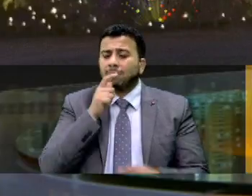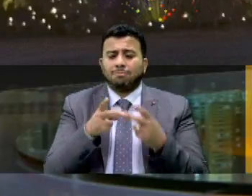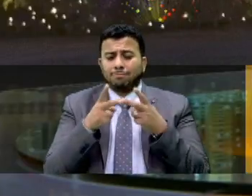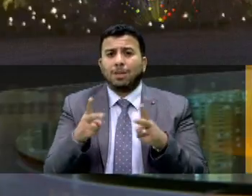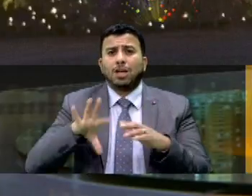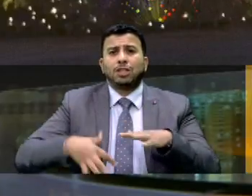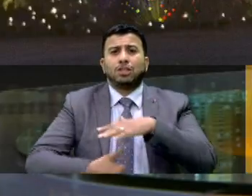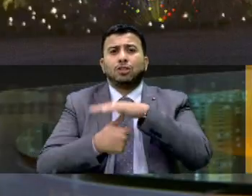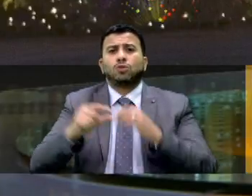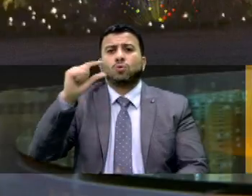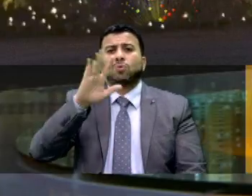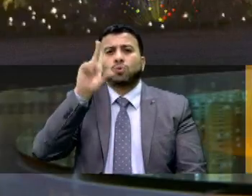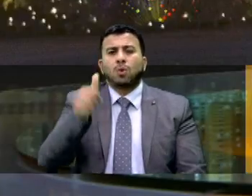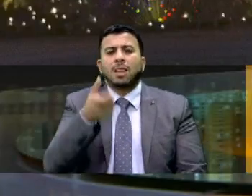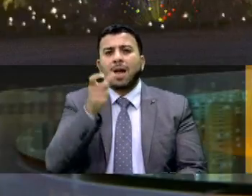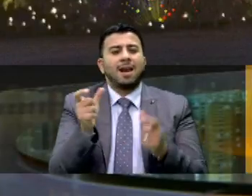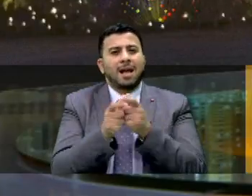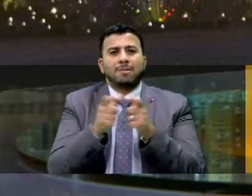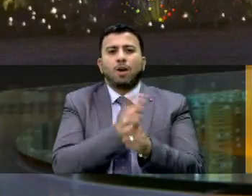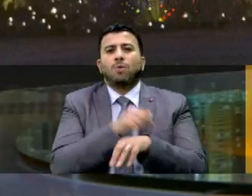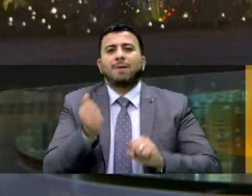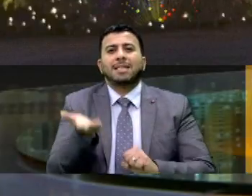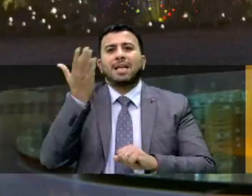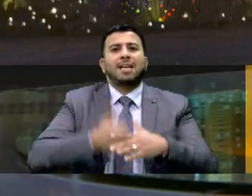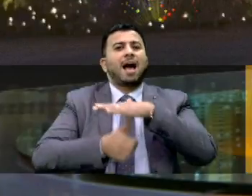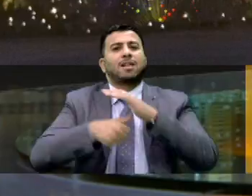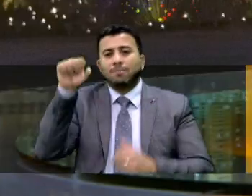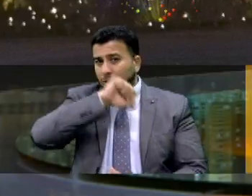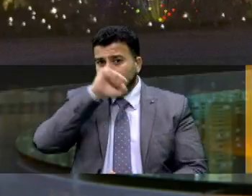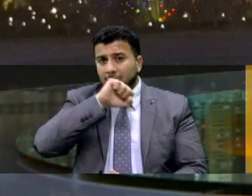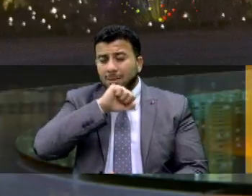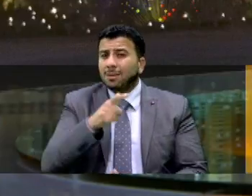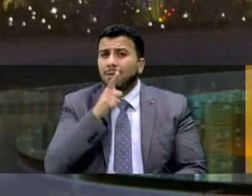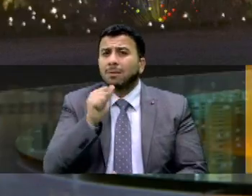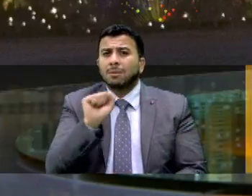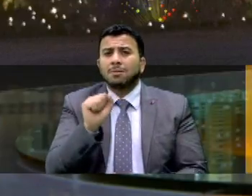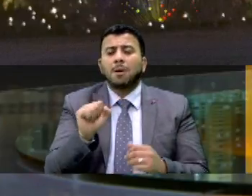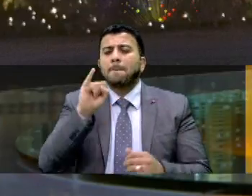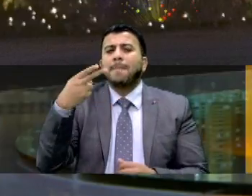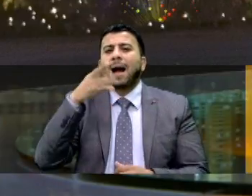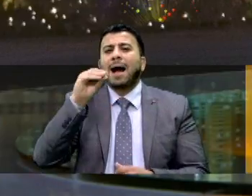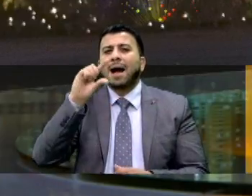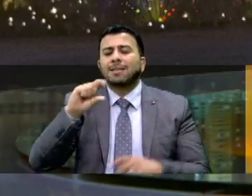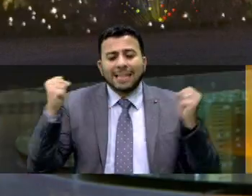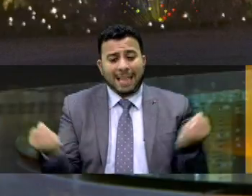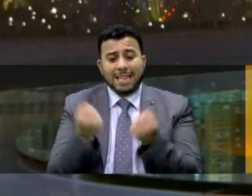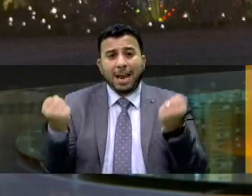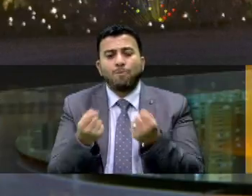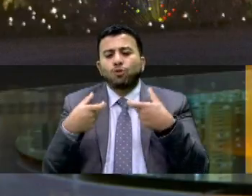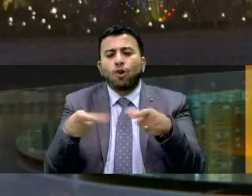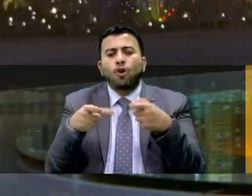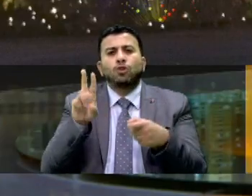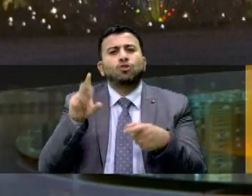افتتح صاحب السمو الشيخ الدكتور سلطان بن محمد القاسمي عضو المجلس الأعلى حاكم الشارقة معهد التدريب والتكنولوجيا